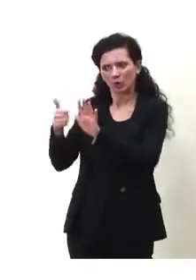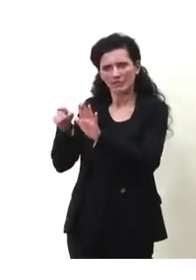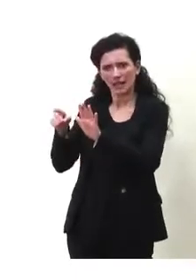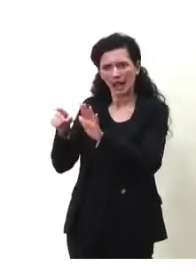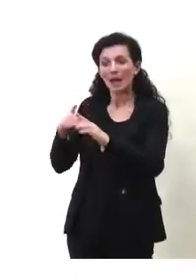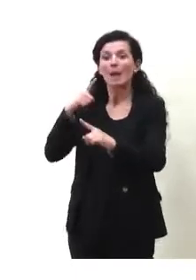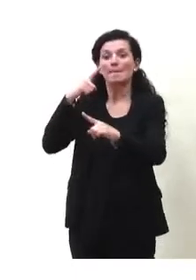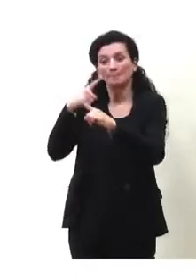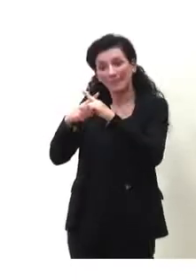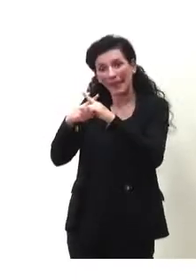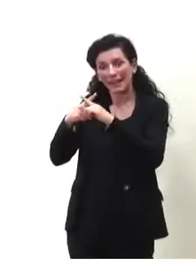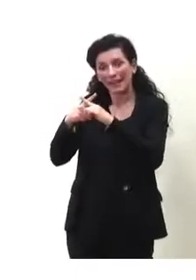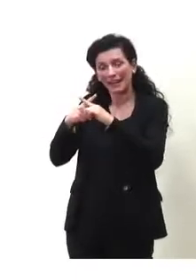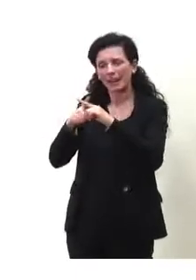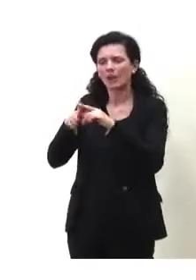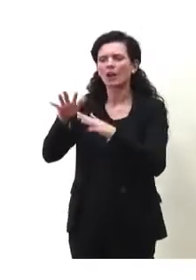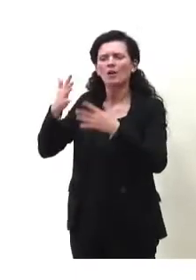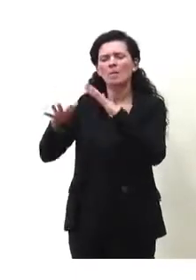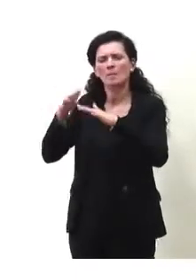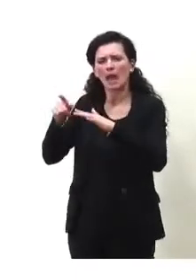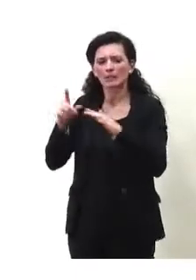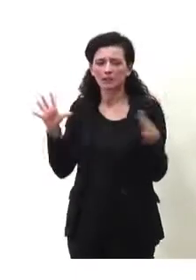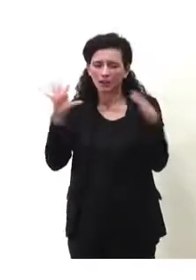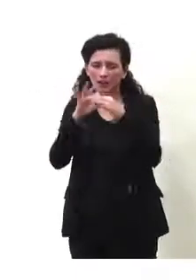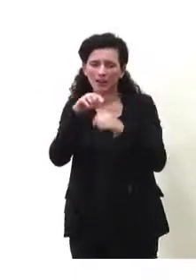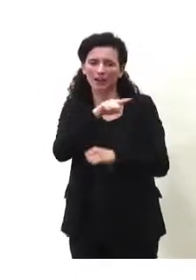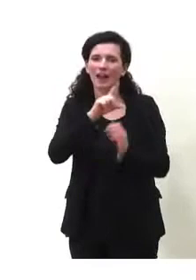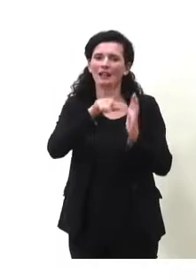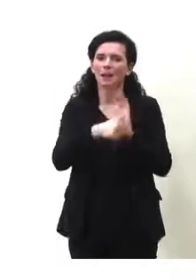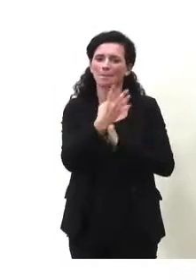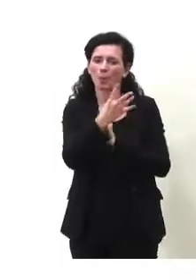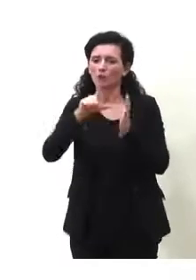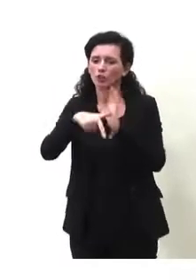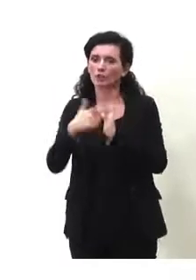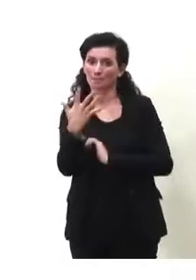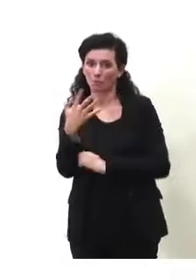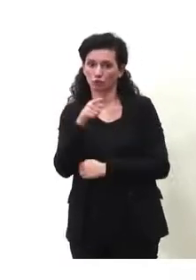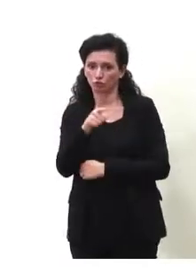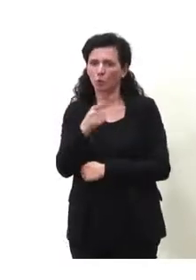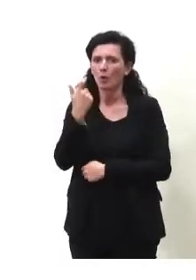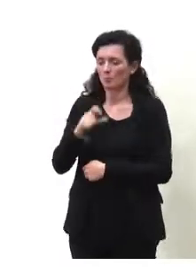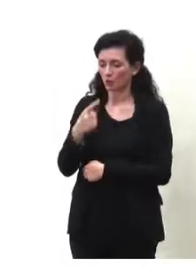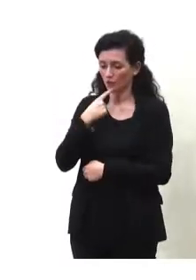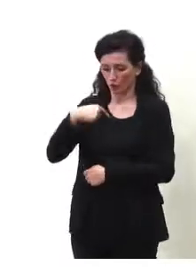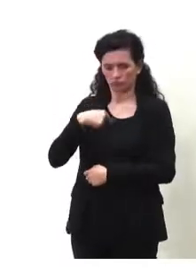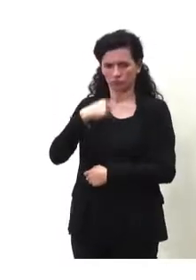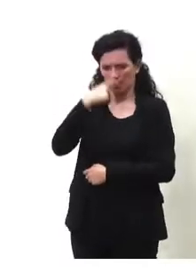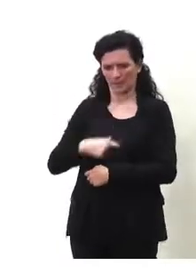per una media pesata dei casi al tempo 4 e al tempo 5. Visto che ciascuno infetta per